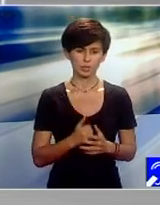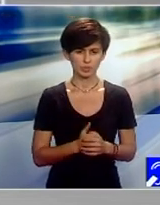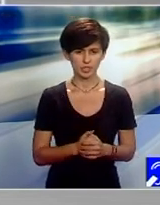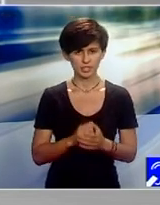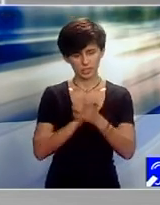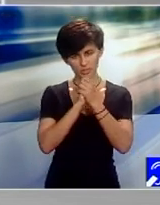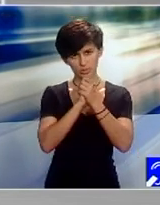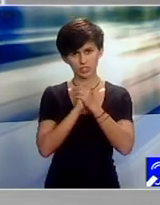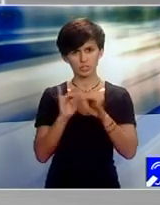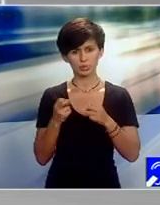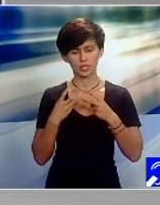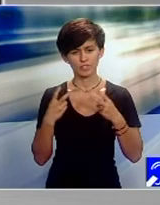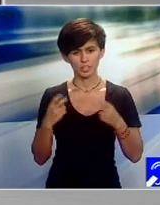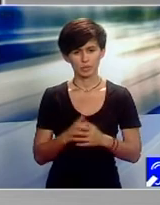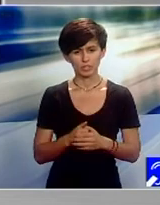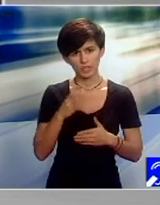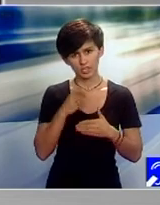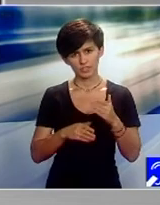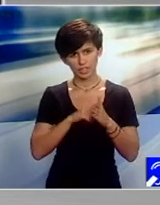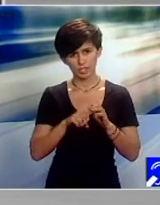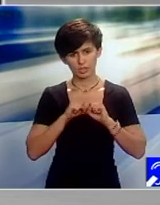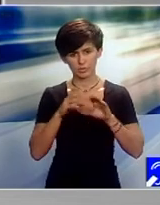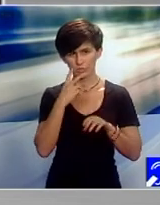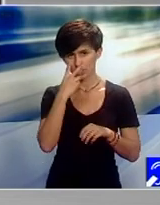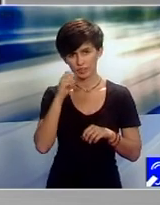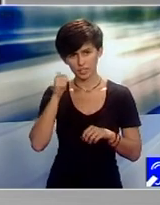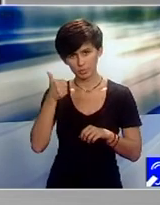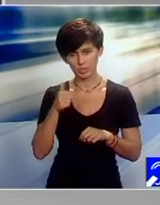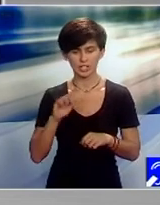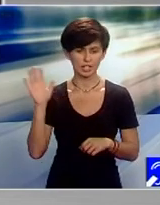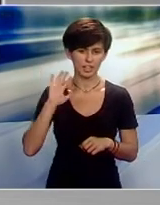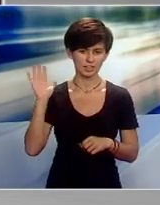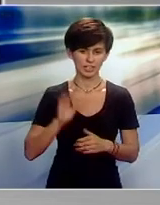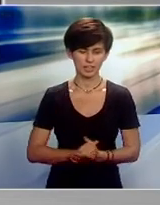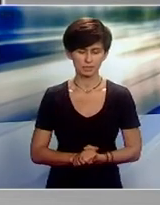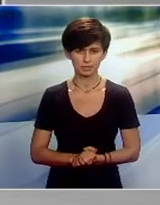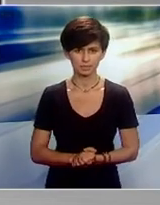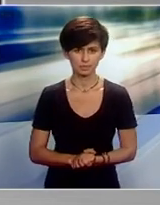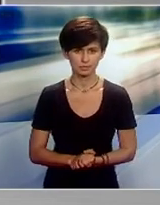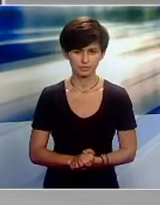Succes cu evenimentul! Doamnelor, domnilor, am ajuns la final de ediție. Ne revedem mâine. Până atunci, numai bine!